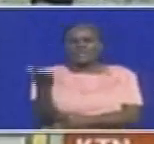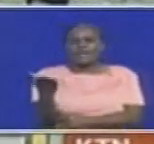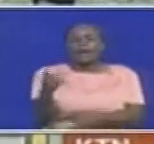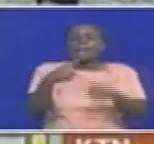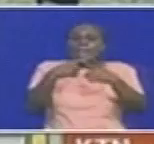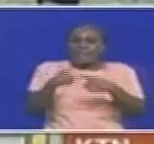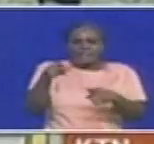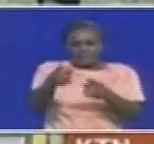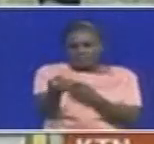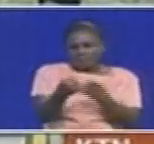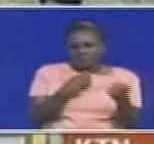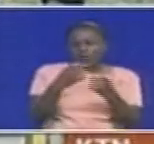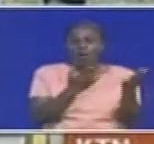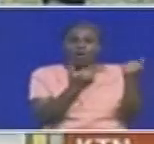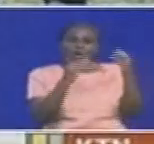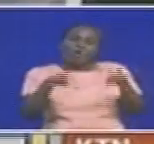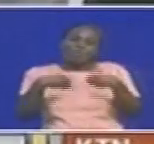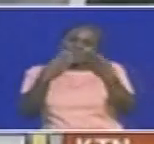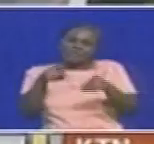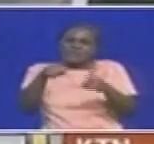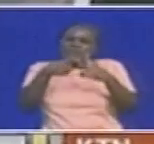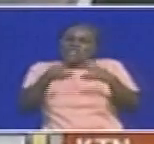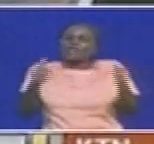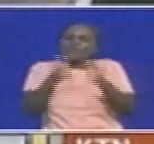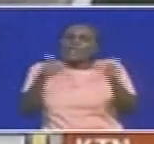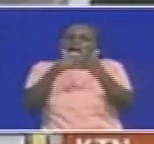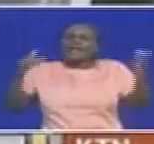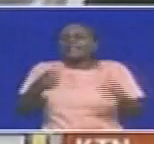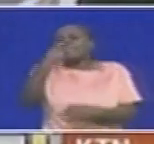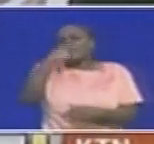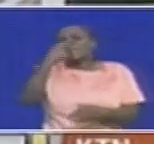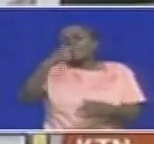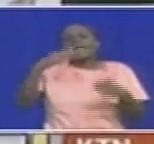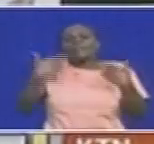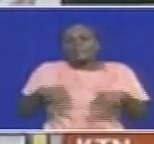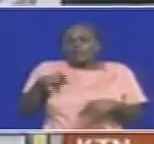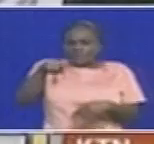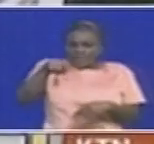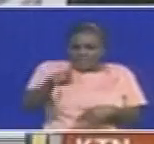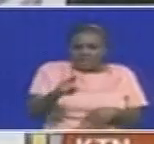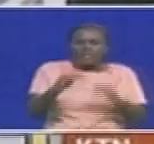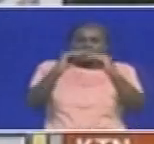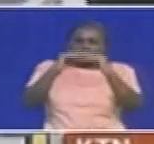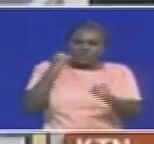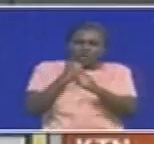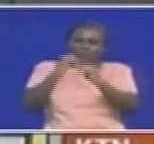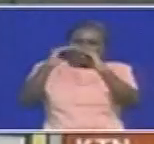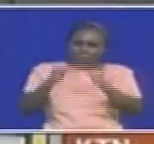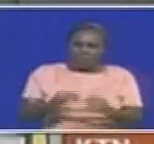haya ya kumvunja moyo Terrior kuwa akianza vyema dhidi ya Mtanzania huyo. Kasi yake ikapungua huku akipoteza alama